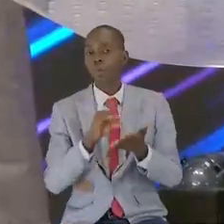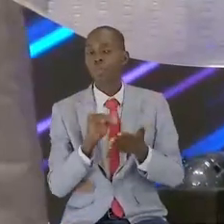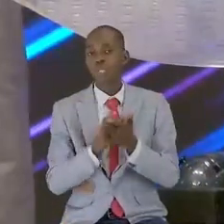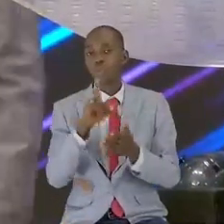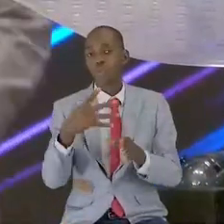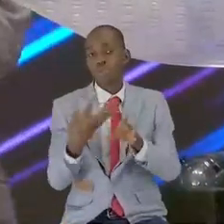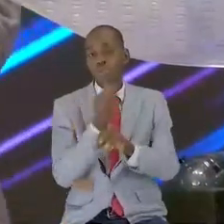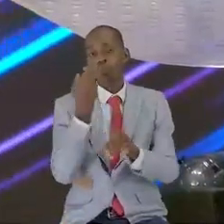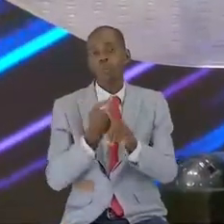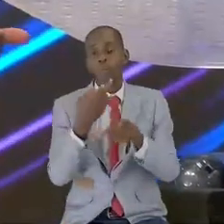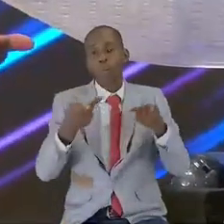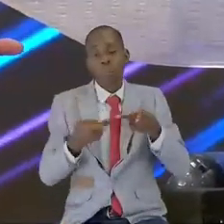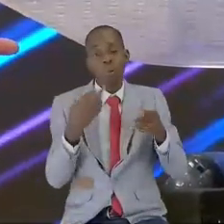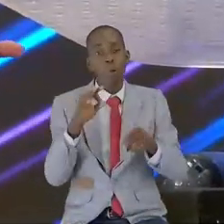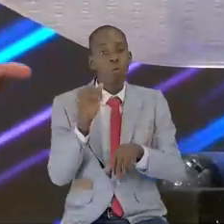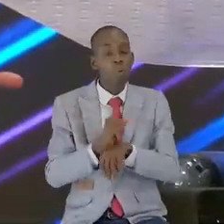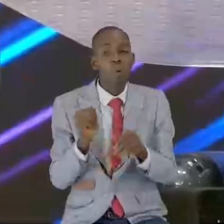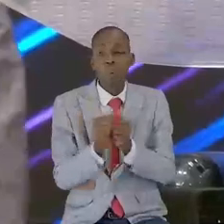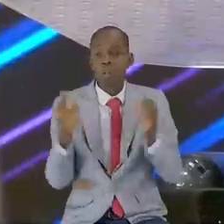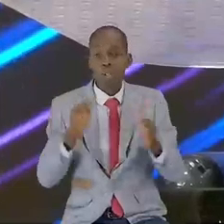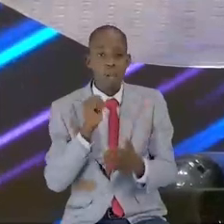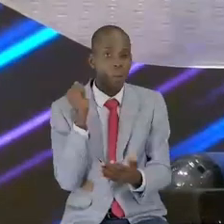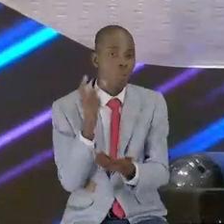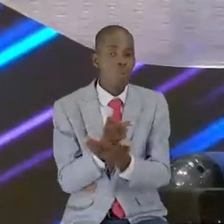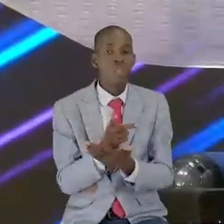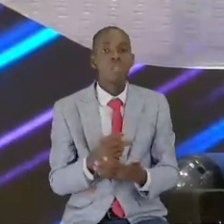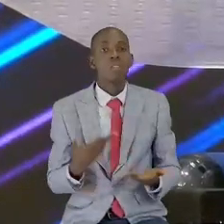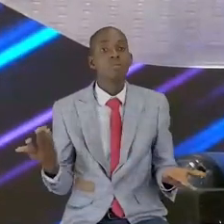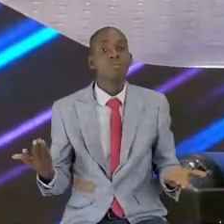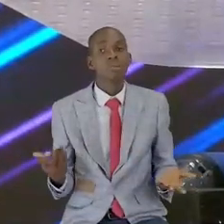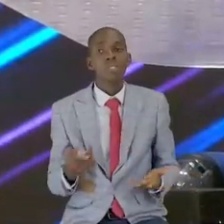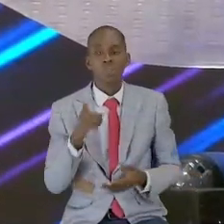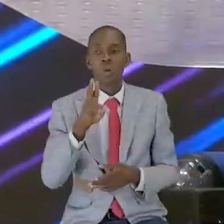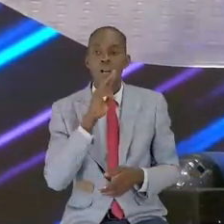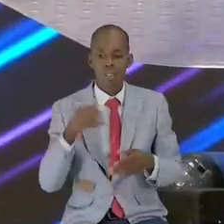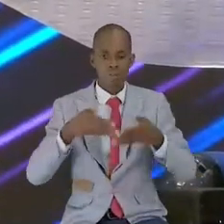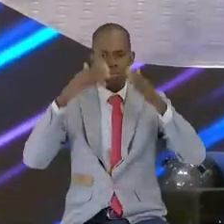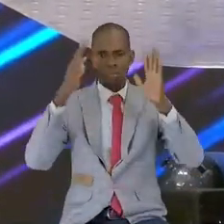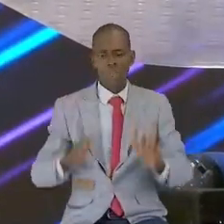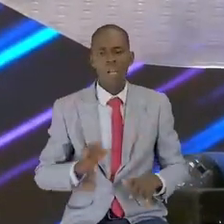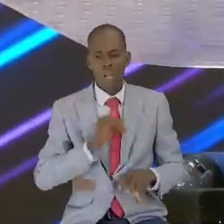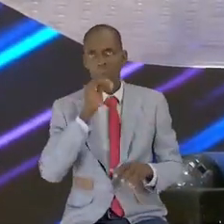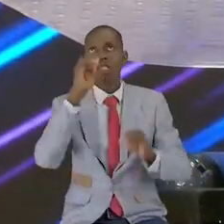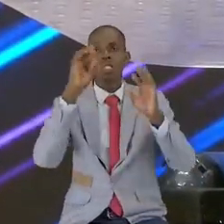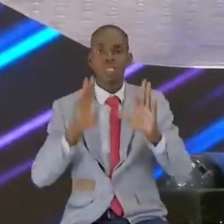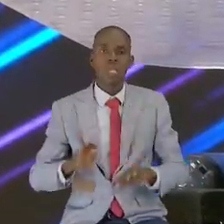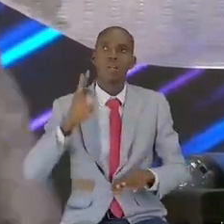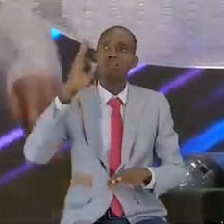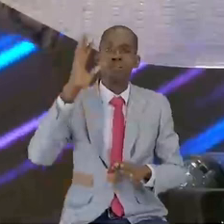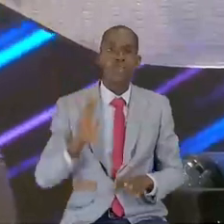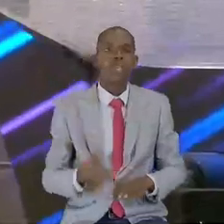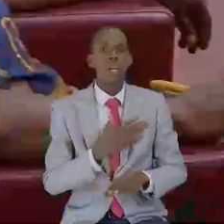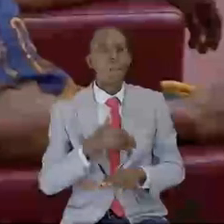bureau du service. Toi qui enseignes, de ne pas, je suis dirigeant de cellule, je suis enseignant, je suis prédicateur, et tu